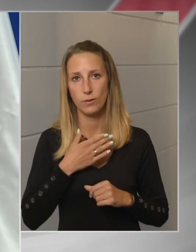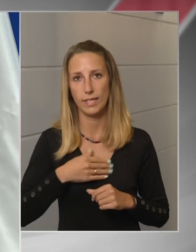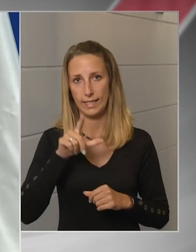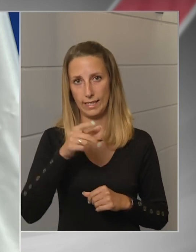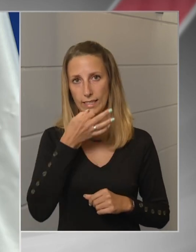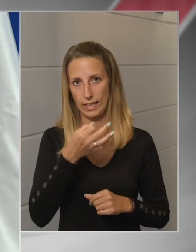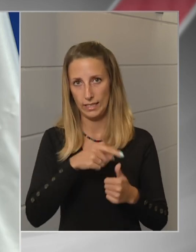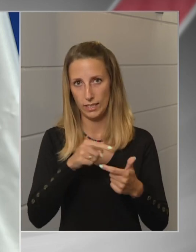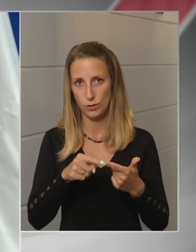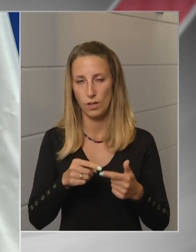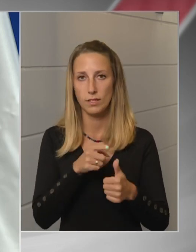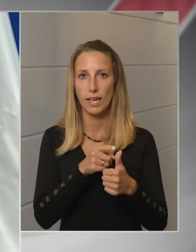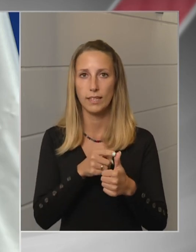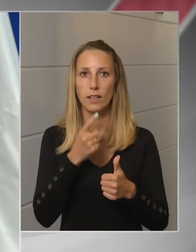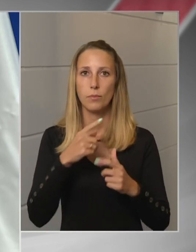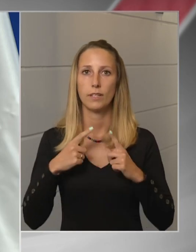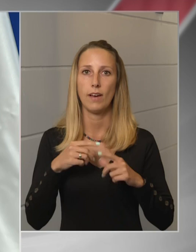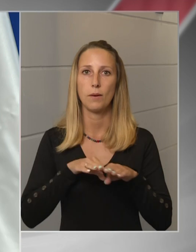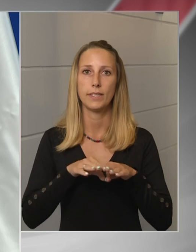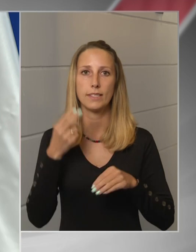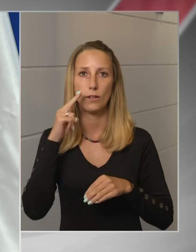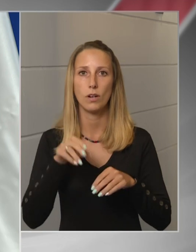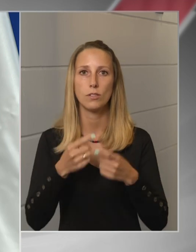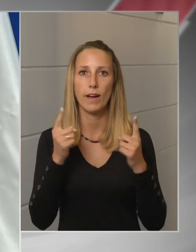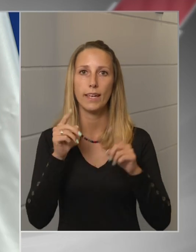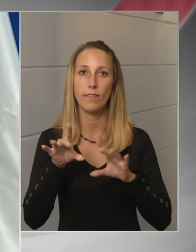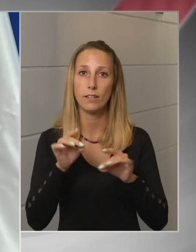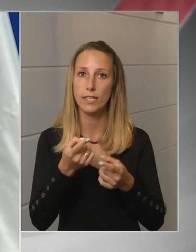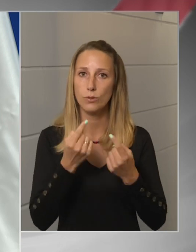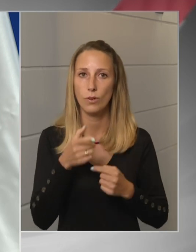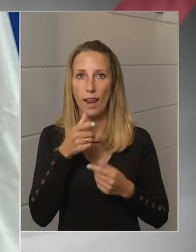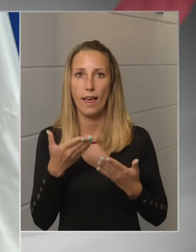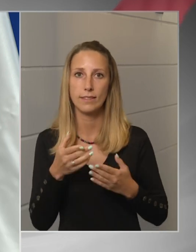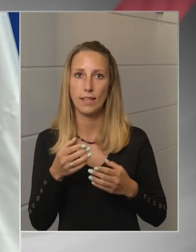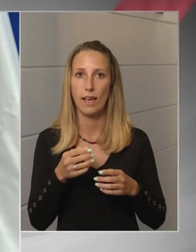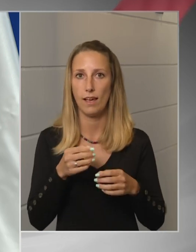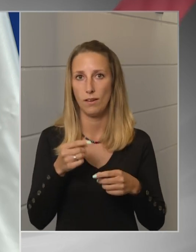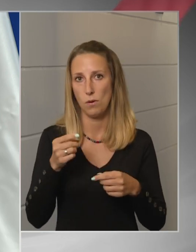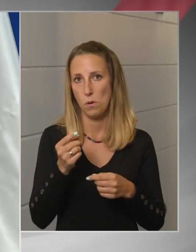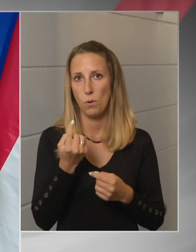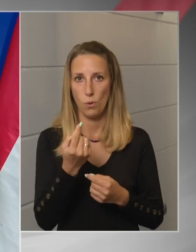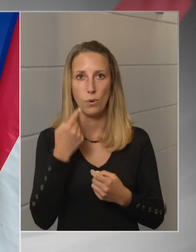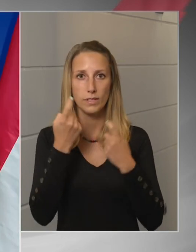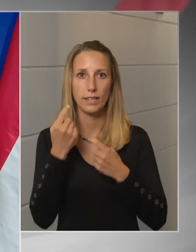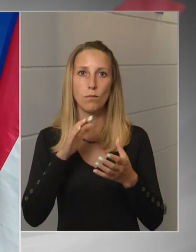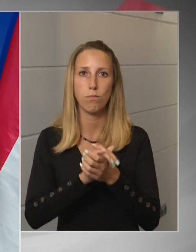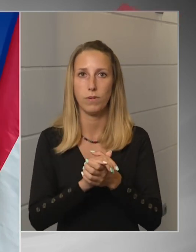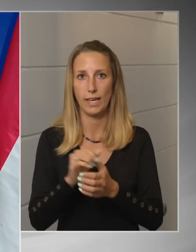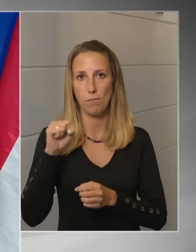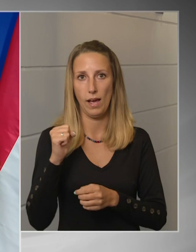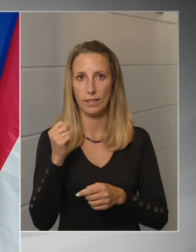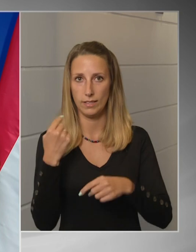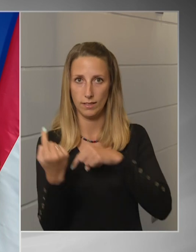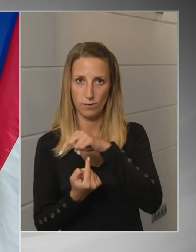két kérdést feltenni. Az egyik az, hogy mit vár, miniszter úr, a szlovákai választásoktól lesz ön szerint békepárti fordulat a szlovák belpolitikában.